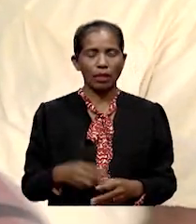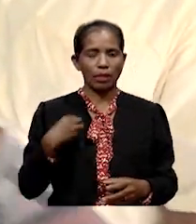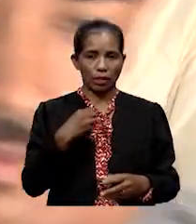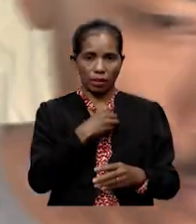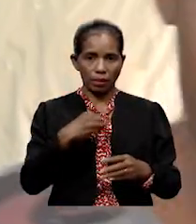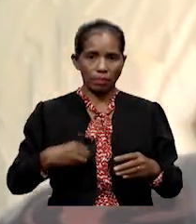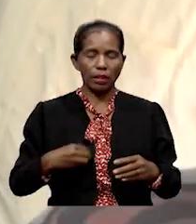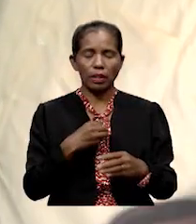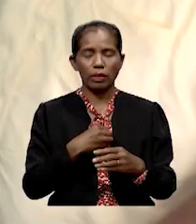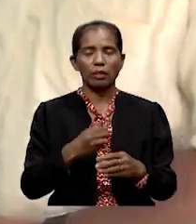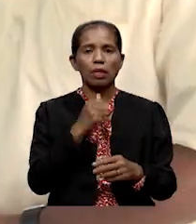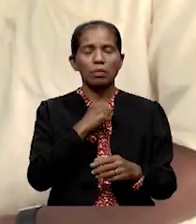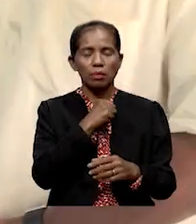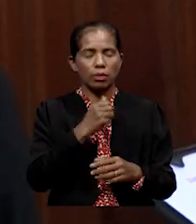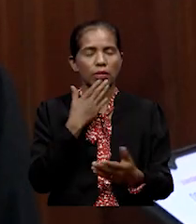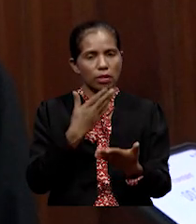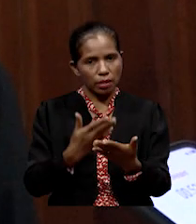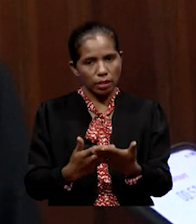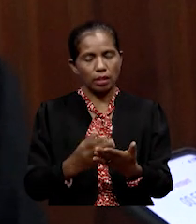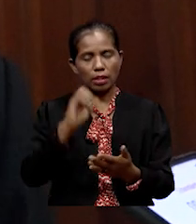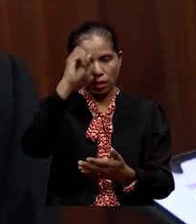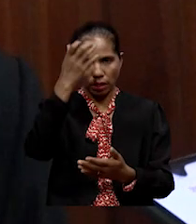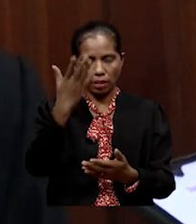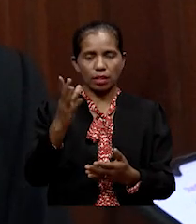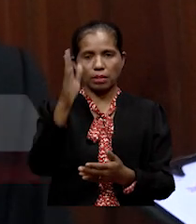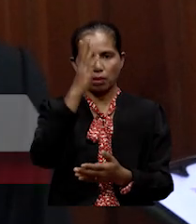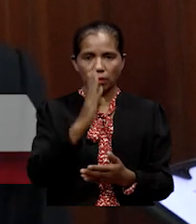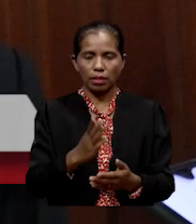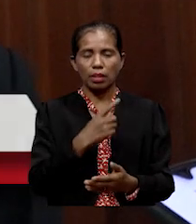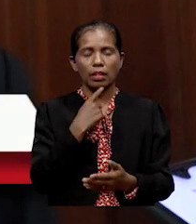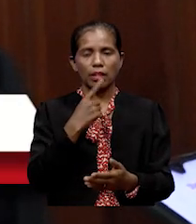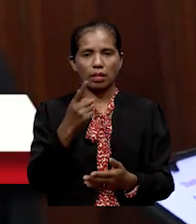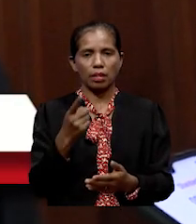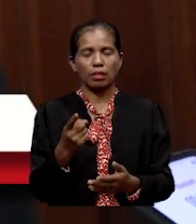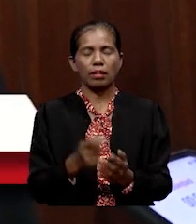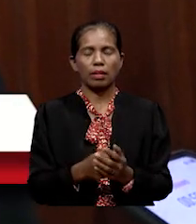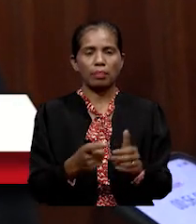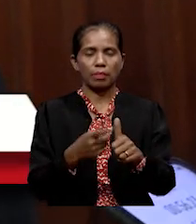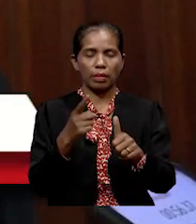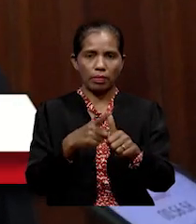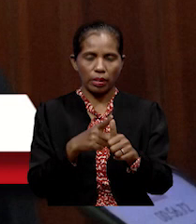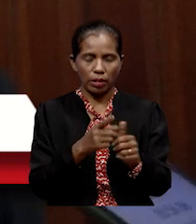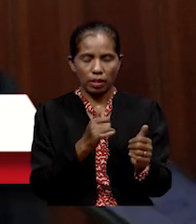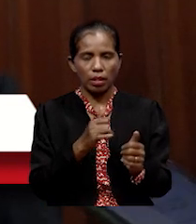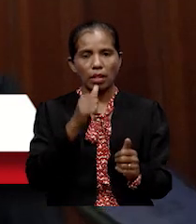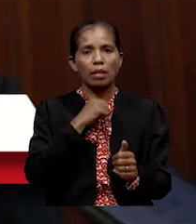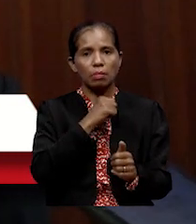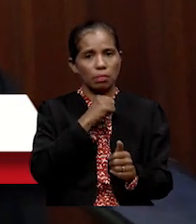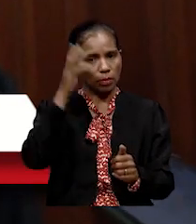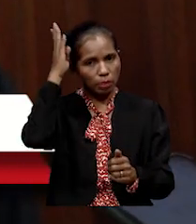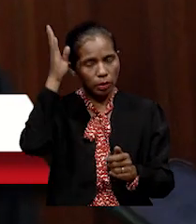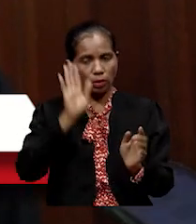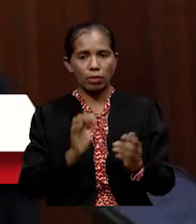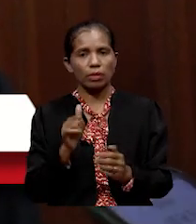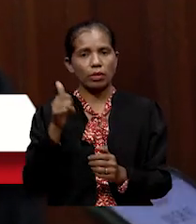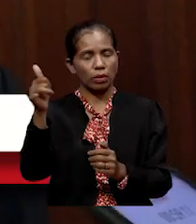Deus desde a primeira hora que am Bispo to iha Malaysia hospital nebe am am Bispo ba dotor Sersino